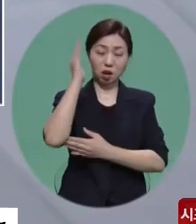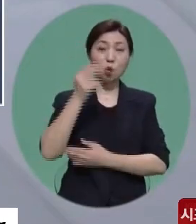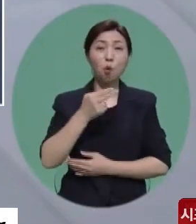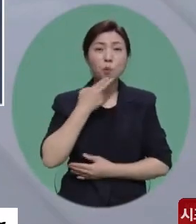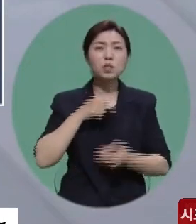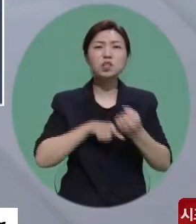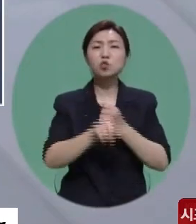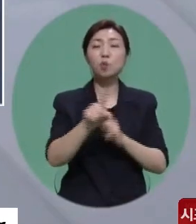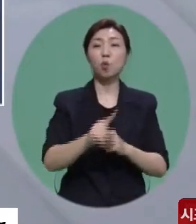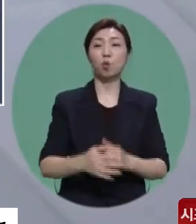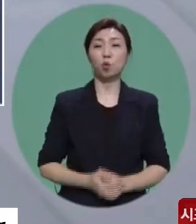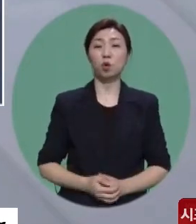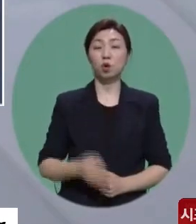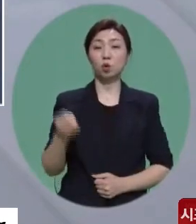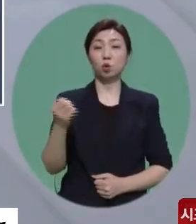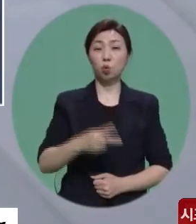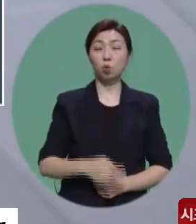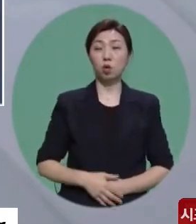2,500만 원 벌금 내는 걸로